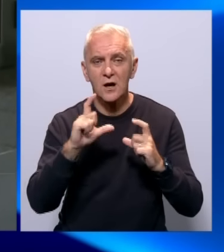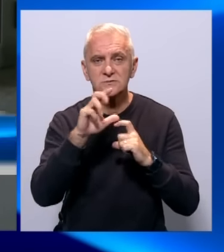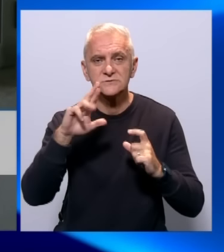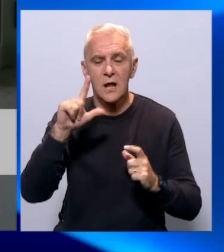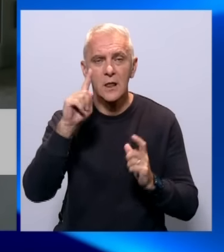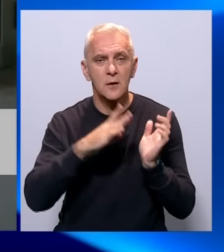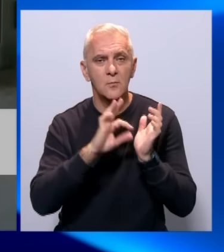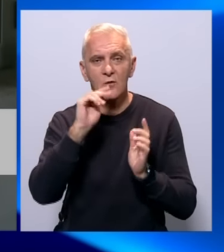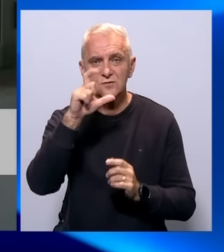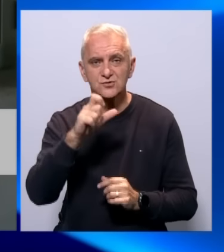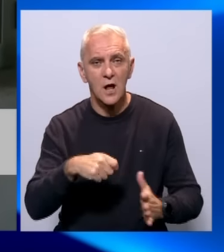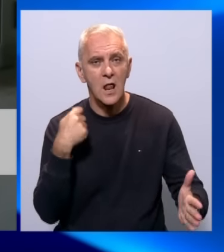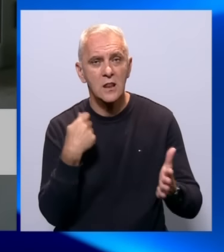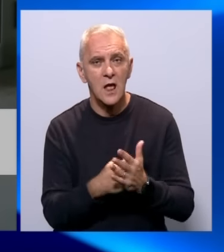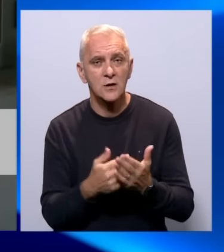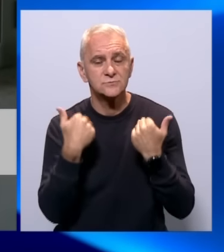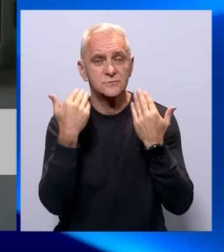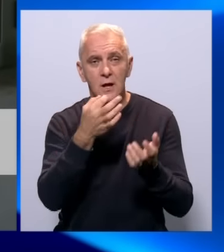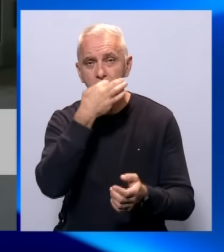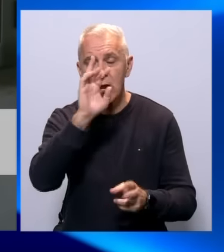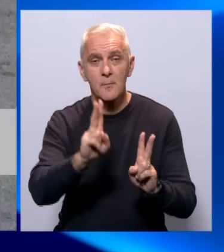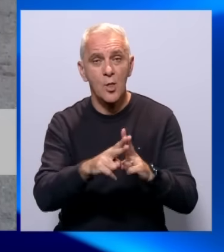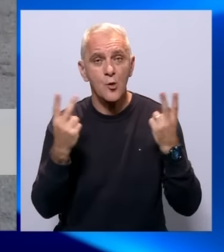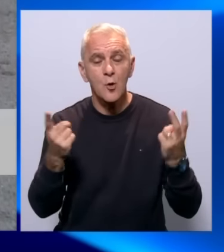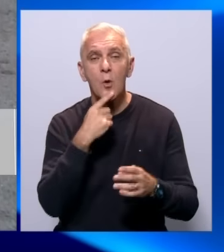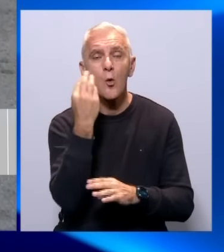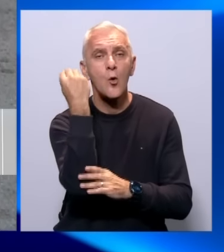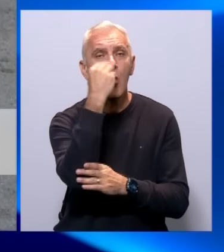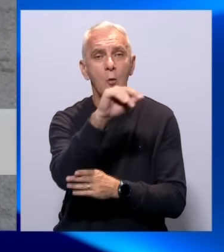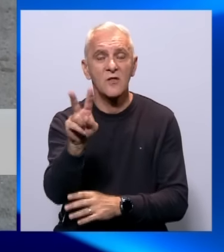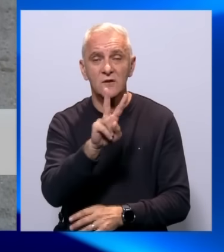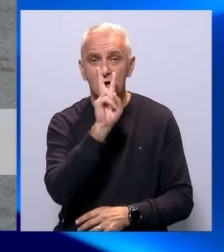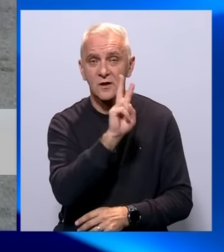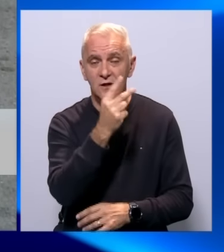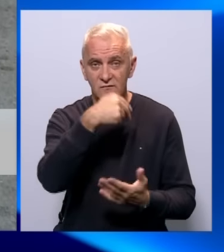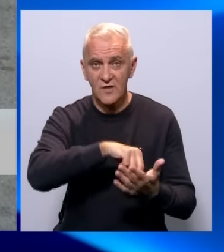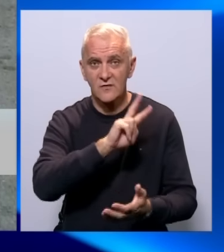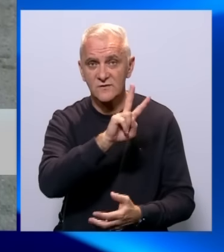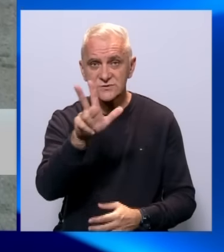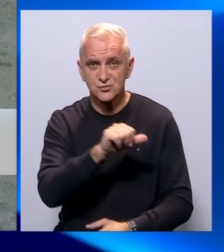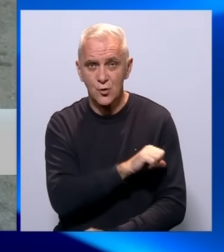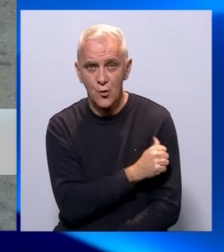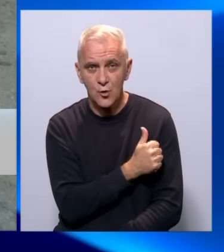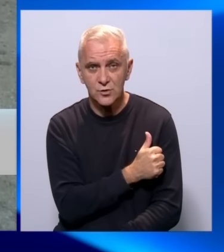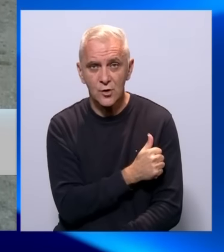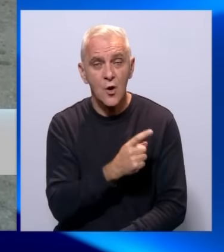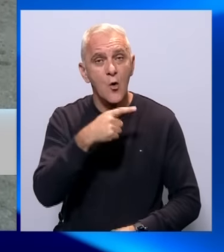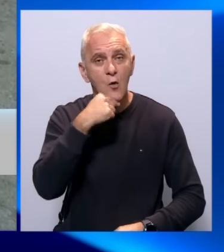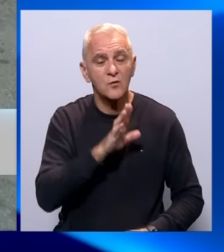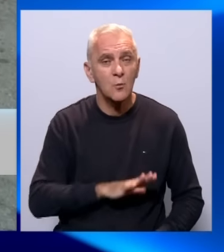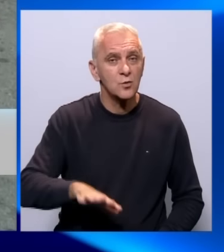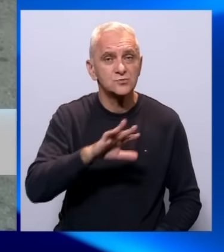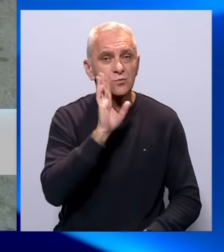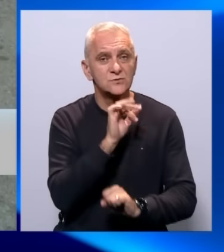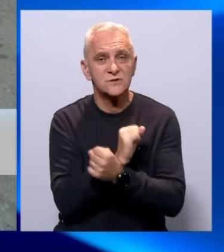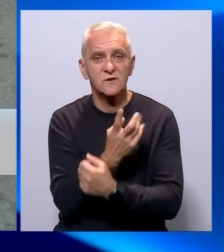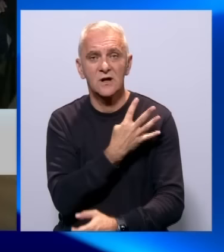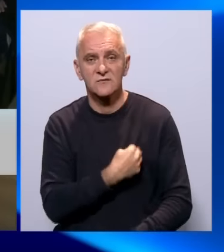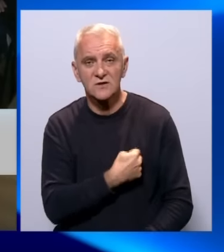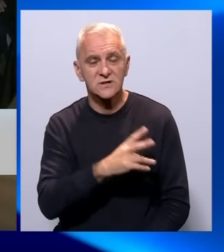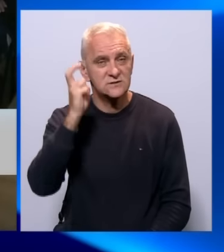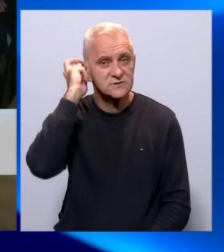Meša Selimović. Nagrada se dodjeljuje za najbolji roman objavljen u 2023. godini na govornom prostoru Bosne i